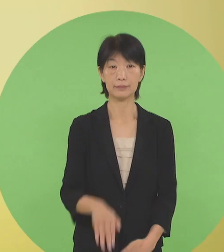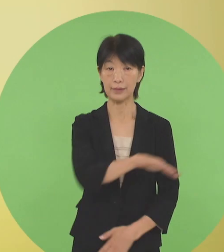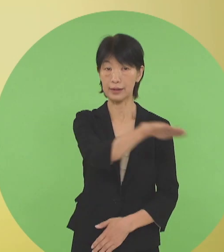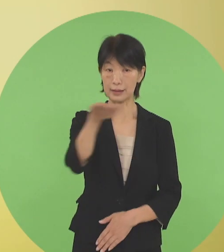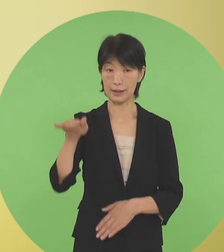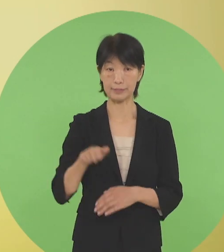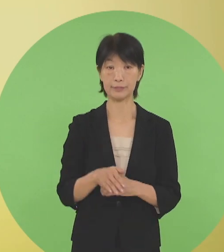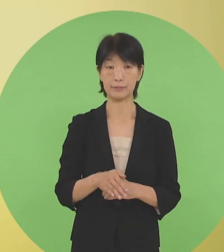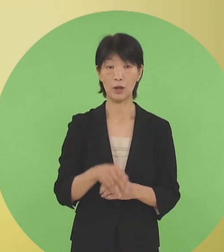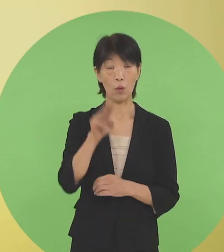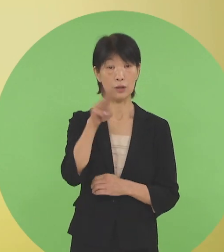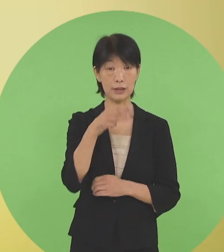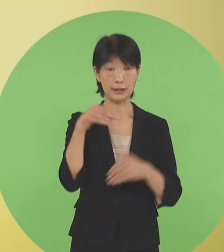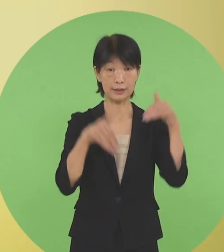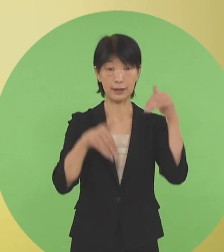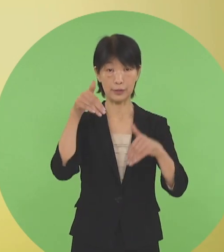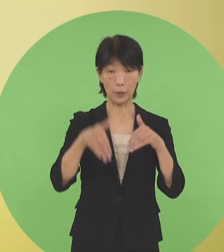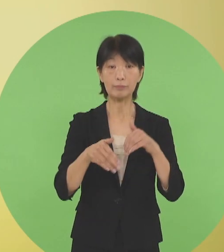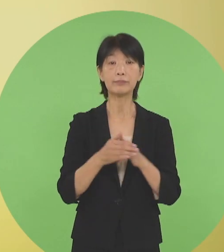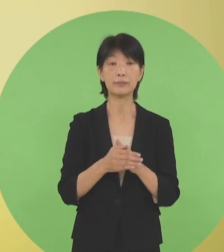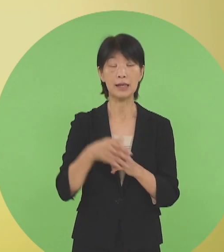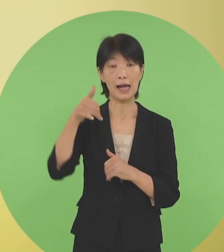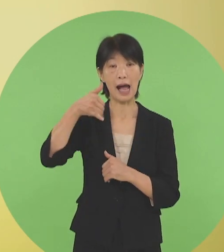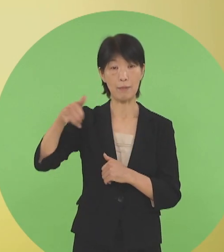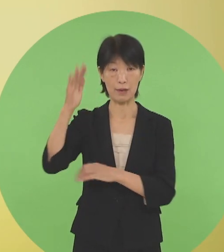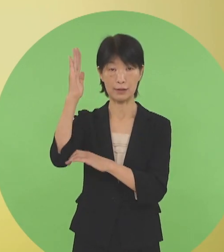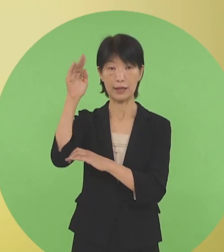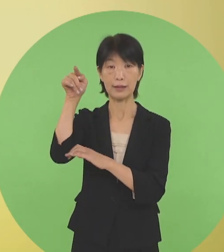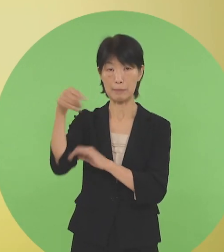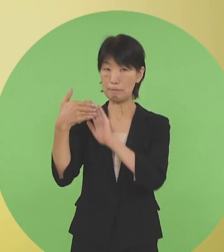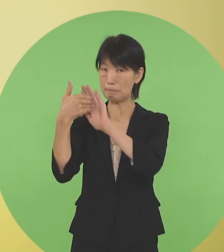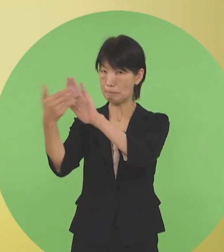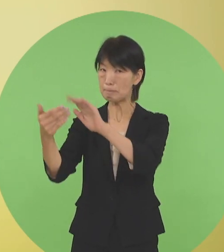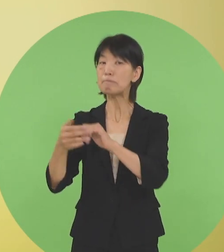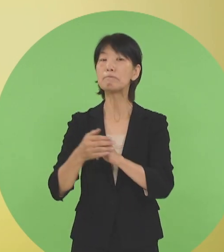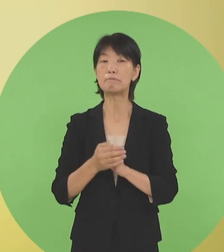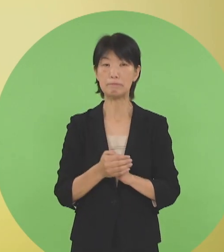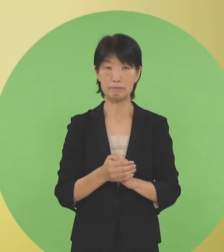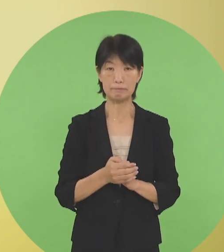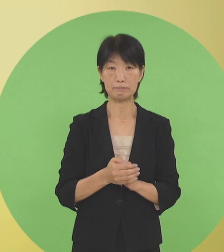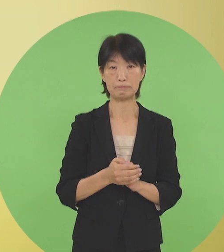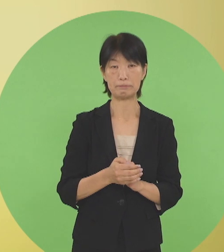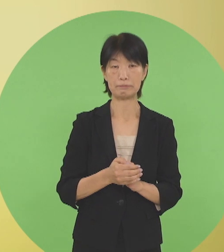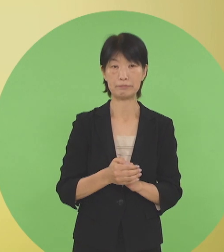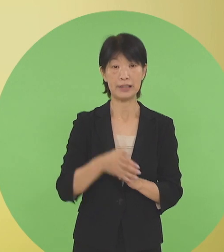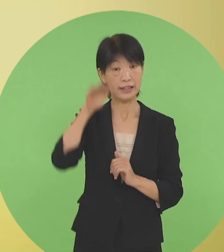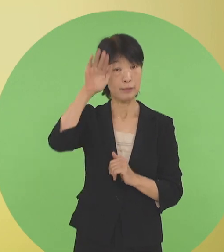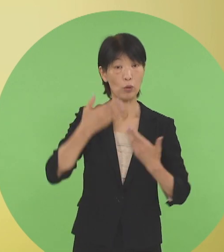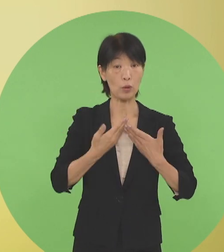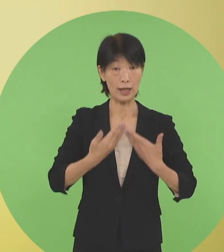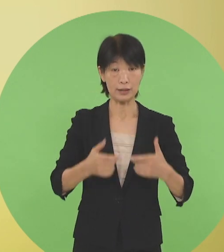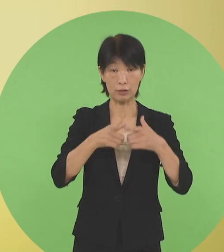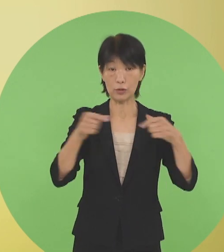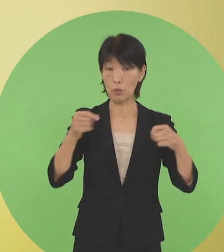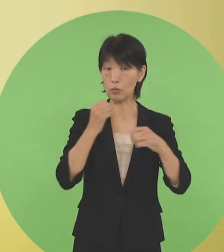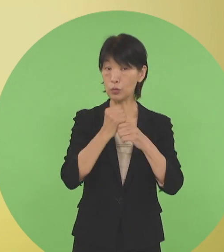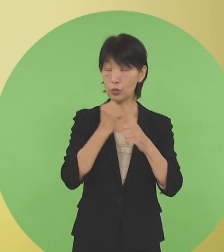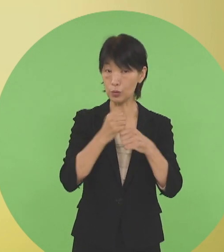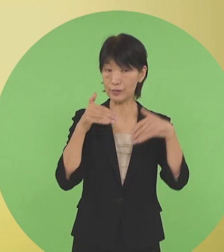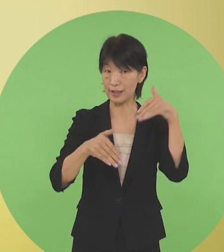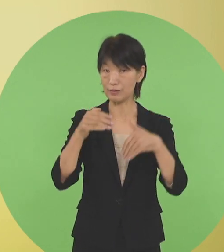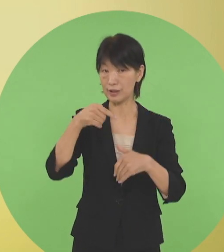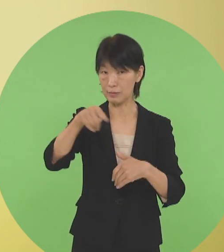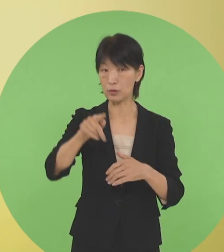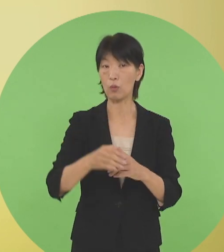皆さん、この参議院選挙、安倍政権にさよならの審判を下し、希望と安心の日本を作る選